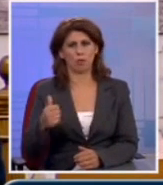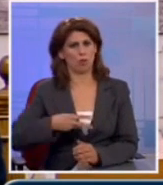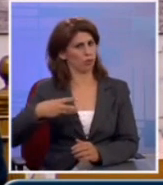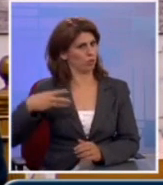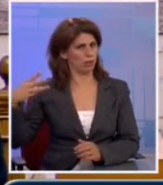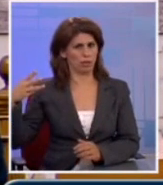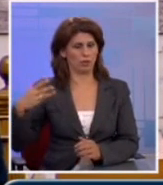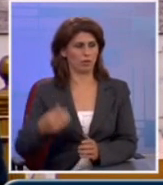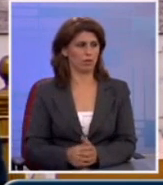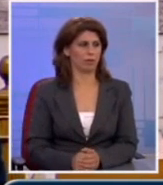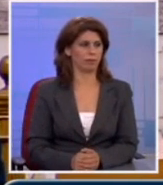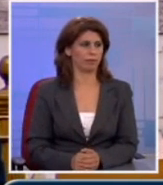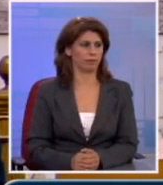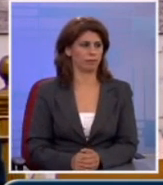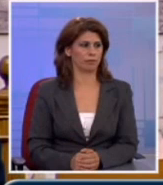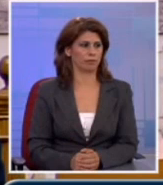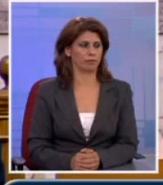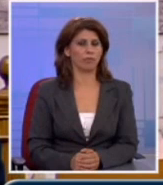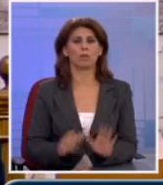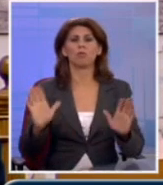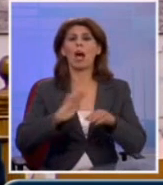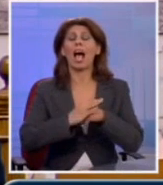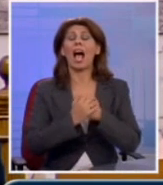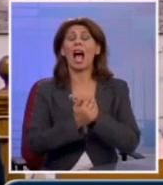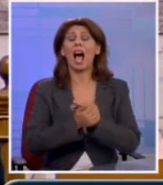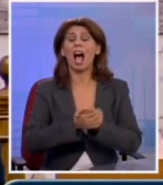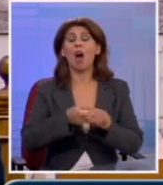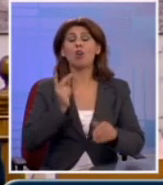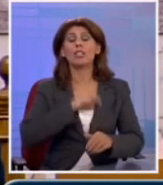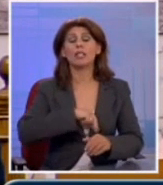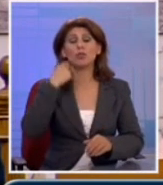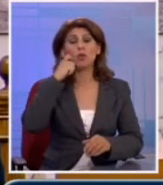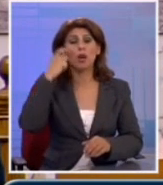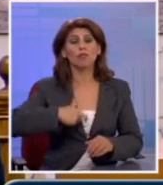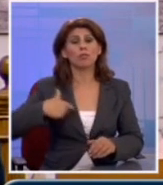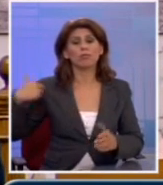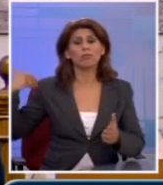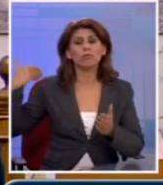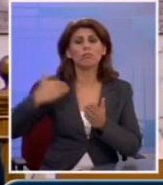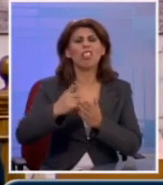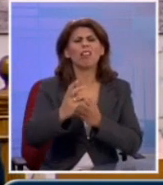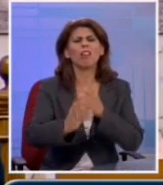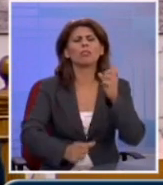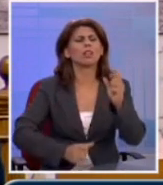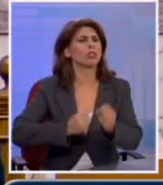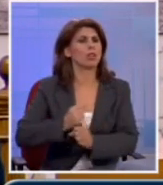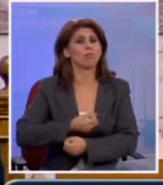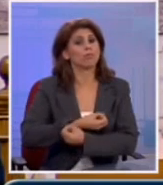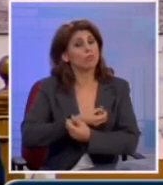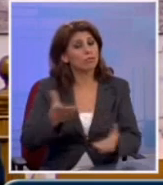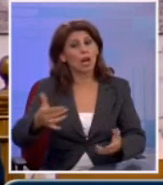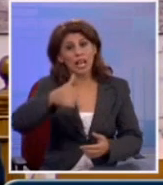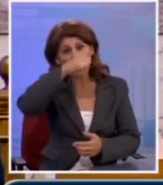ΣΥΡΙΖΑ, που με ανιδιοτέλεια μέσα στις δεκαετίες έχουν προσφέρει